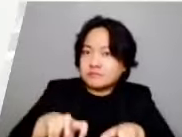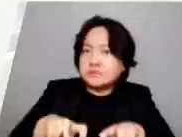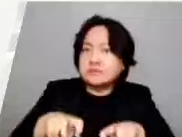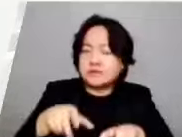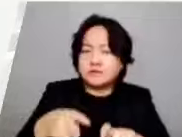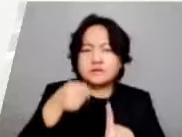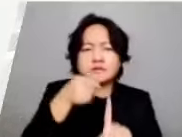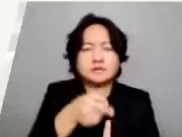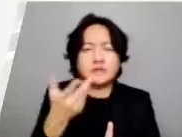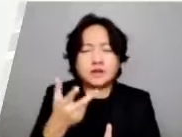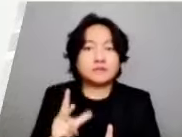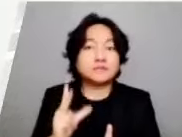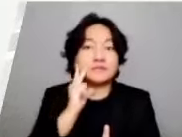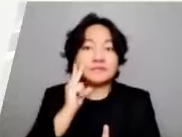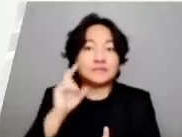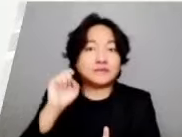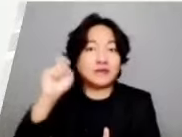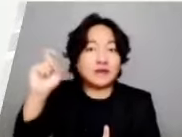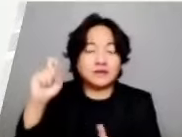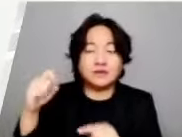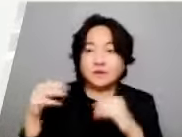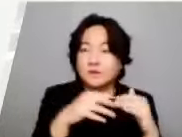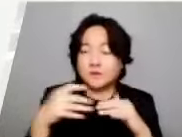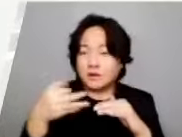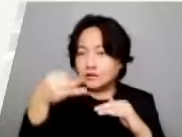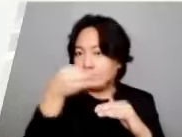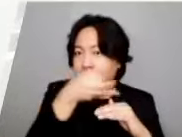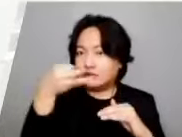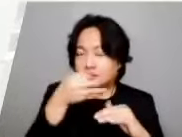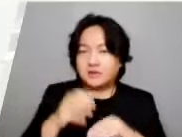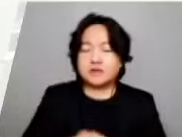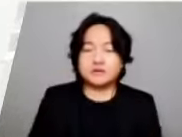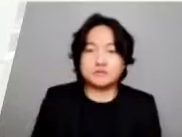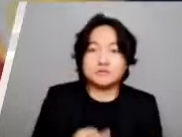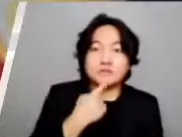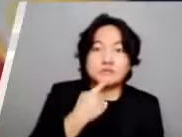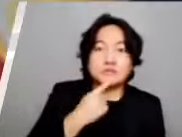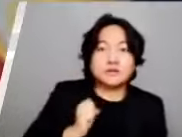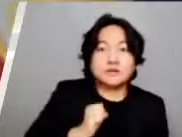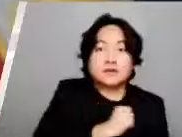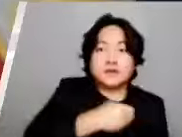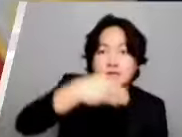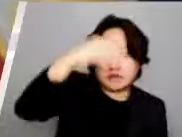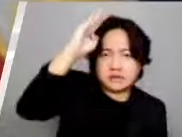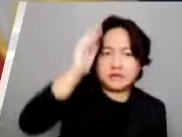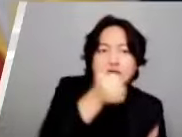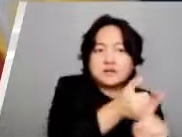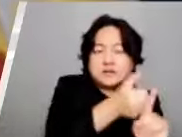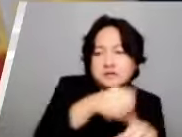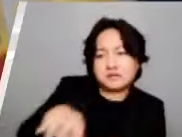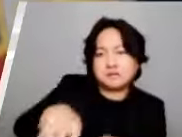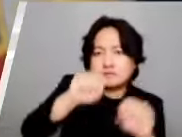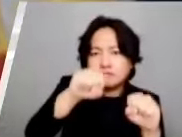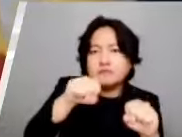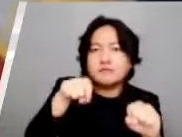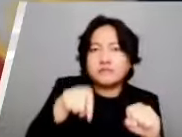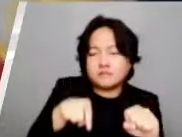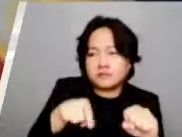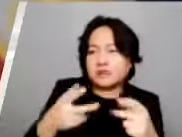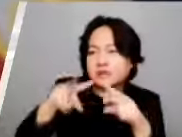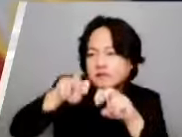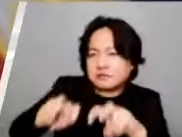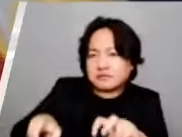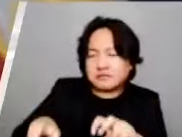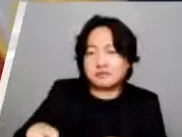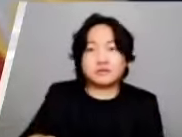de la Rosa na magsagawa ng sariling imbestigasyon tungkol dito. Ayon kay Ontiveros, mas panatag at mas maienganyon to domestigo ang